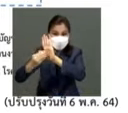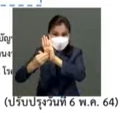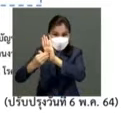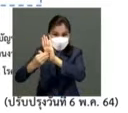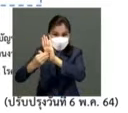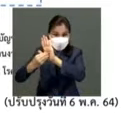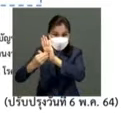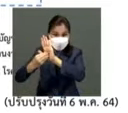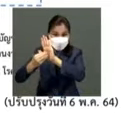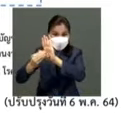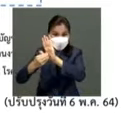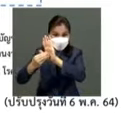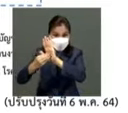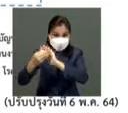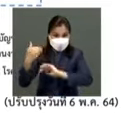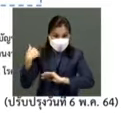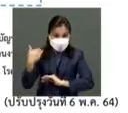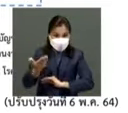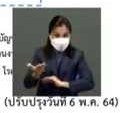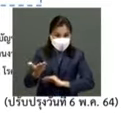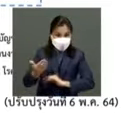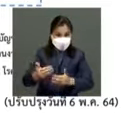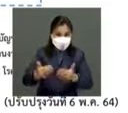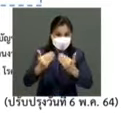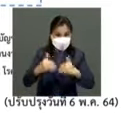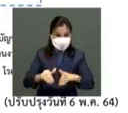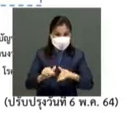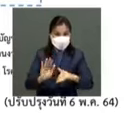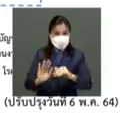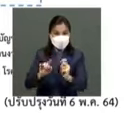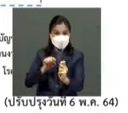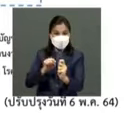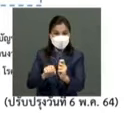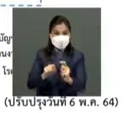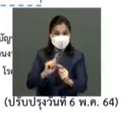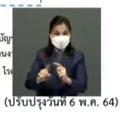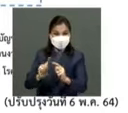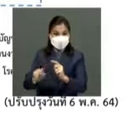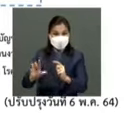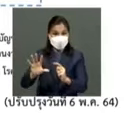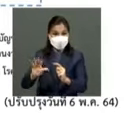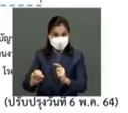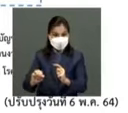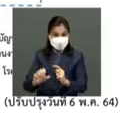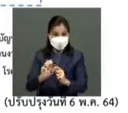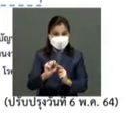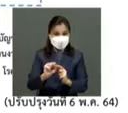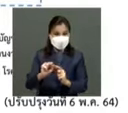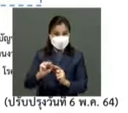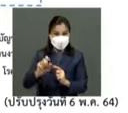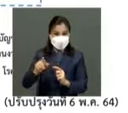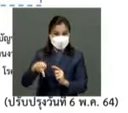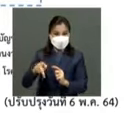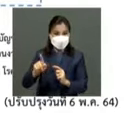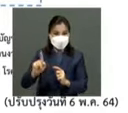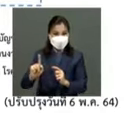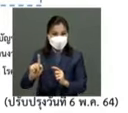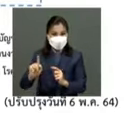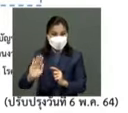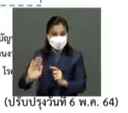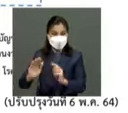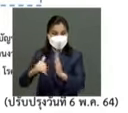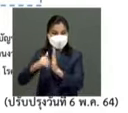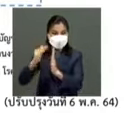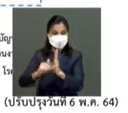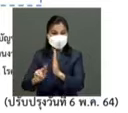กทมซึ่งก็อันนี้ก็มีที่ท่านนายกบอกว่าต้องมีทั้งหมด50เขตที่จะออกไปที่สปก.เขตนะครับซึ่งเป็นสีเขีย